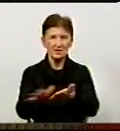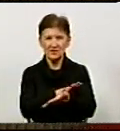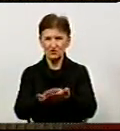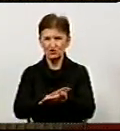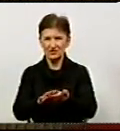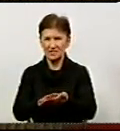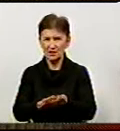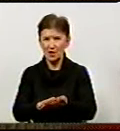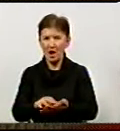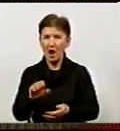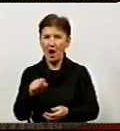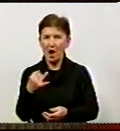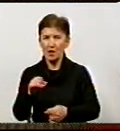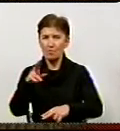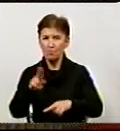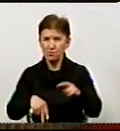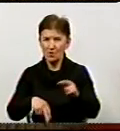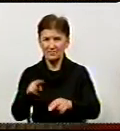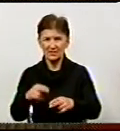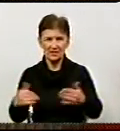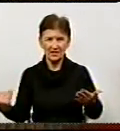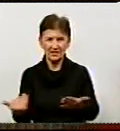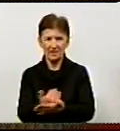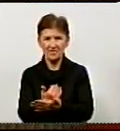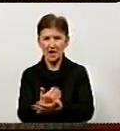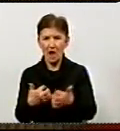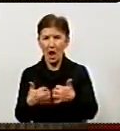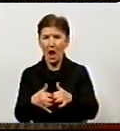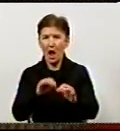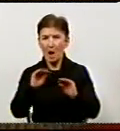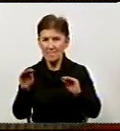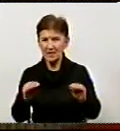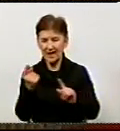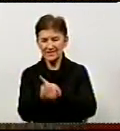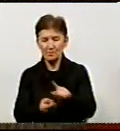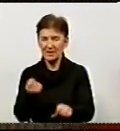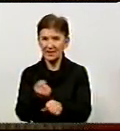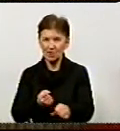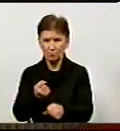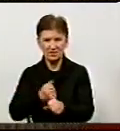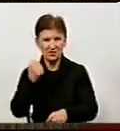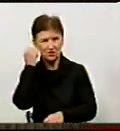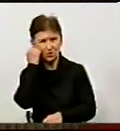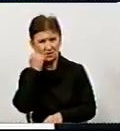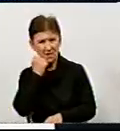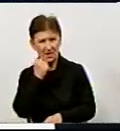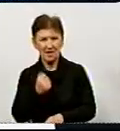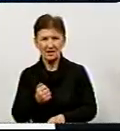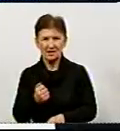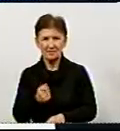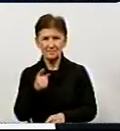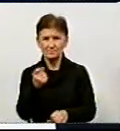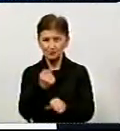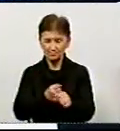простір, а й побудувати нові частини космічних апаратів, переробивши старі вже відпрацьовані. Ми